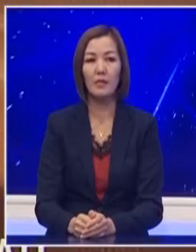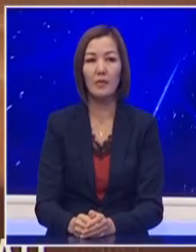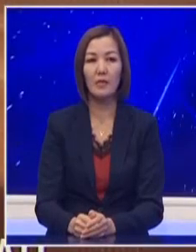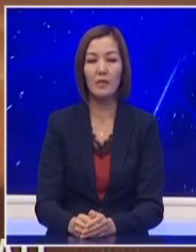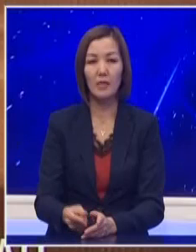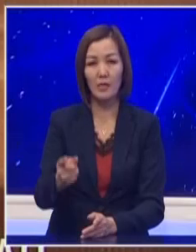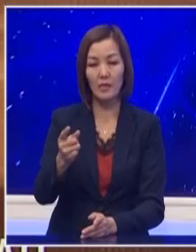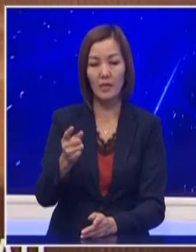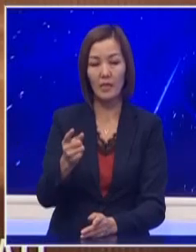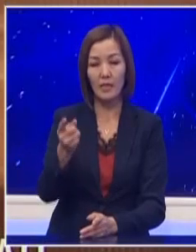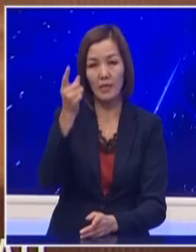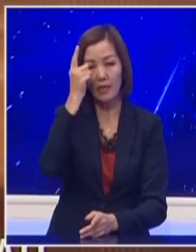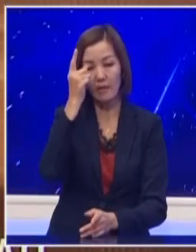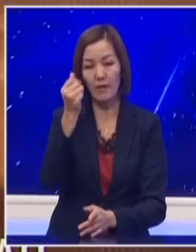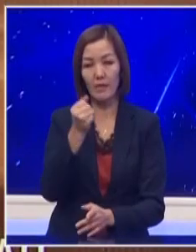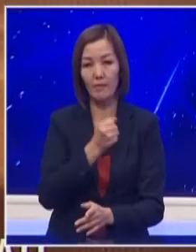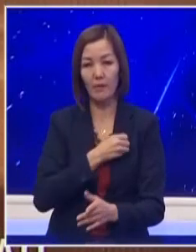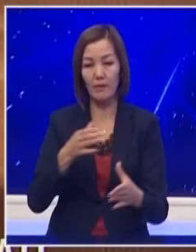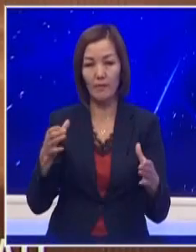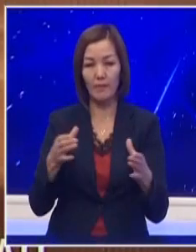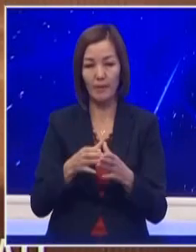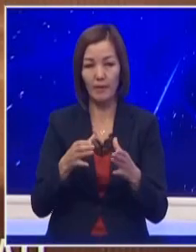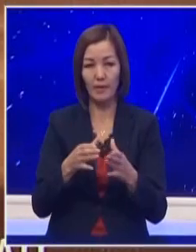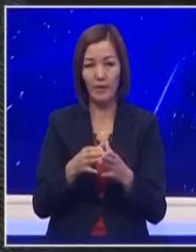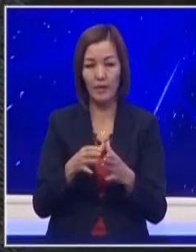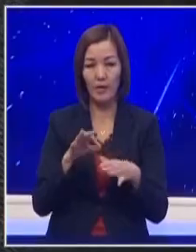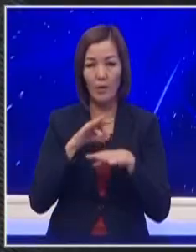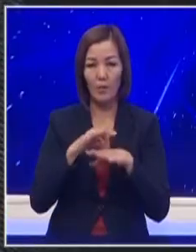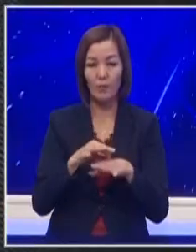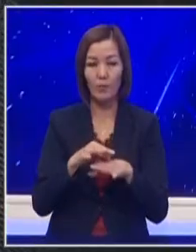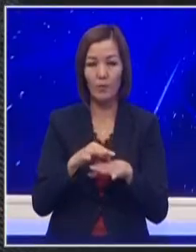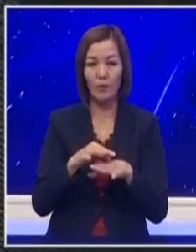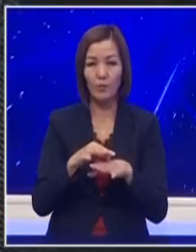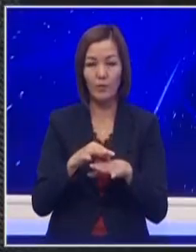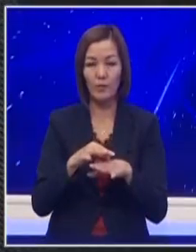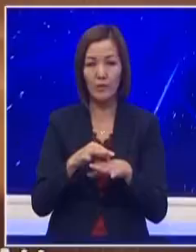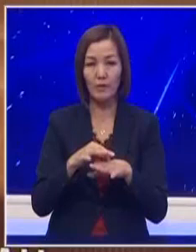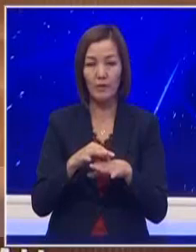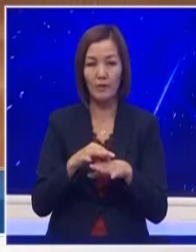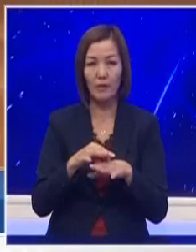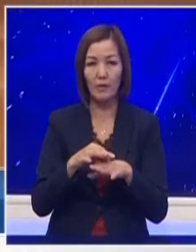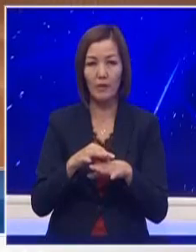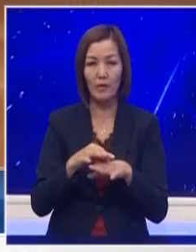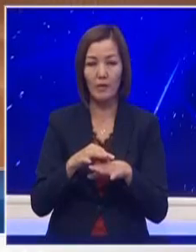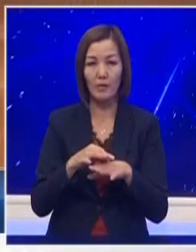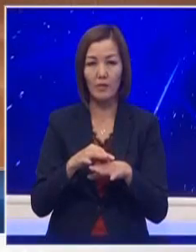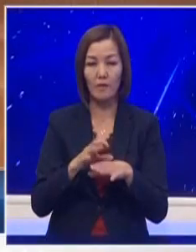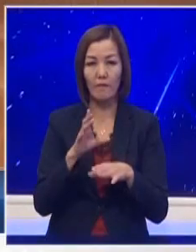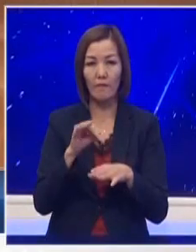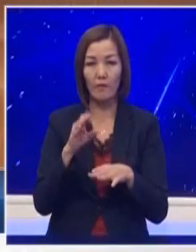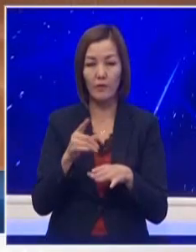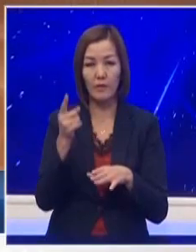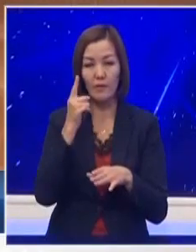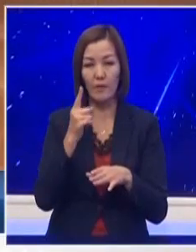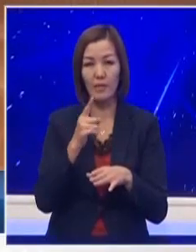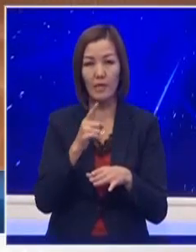германия-гаситель аскерия бензин в союзе Ветеранов группы советских войск в